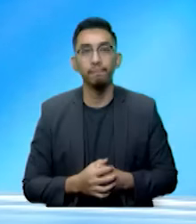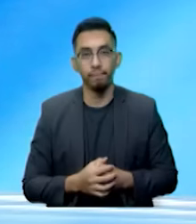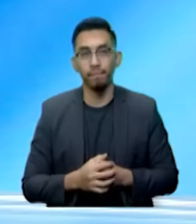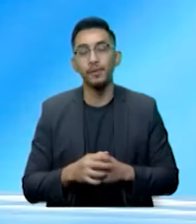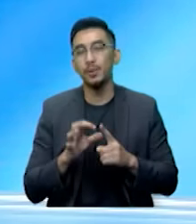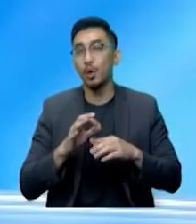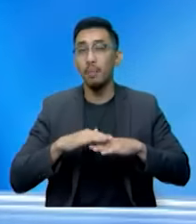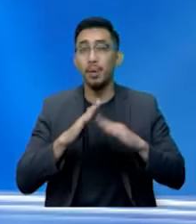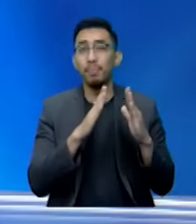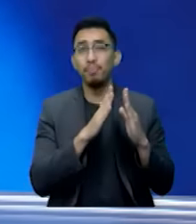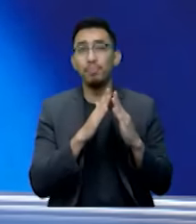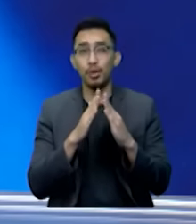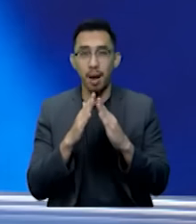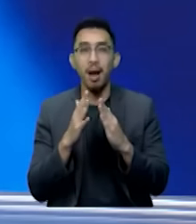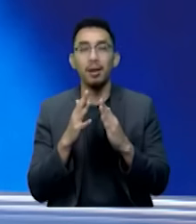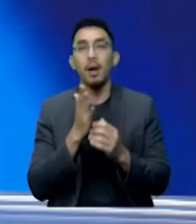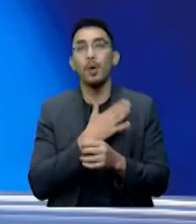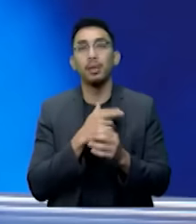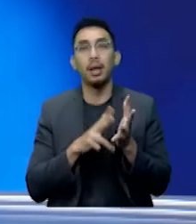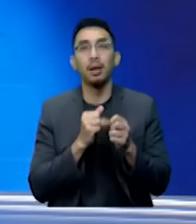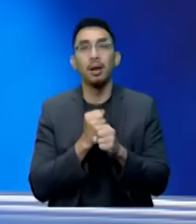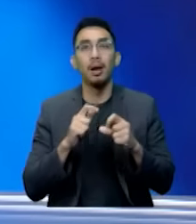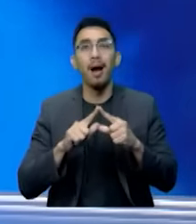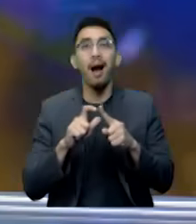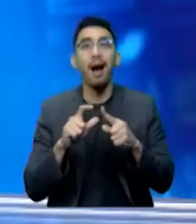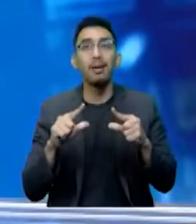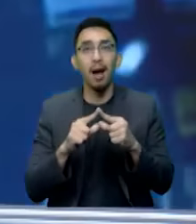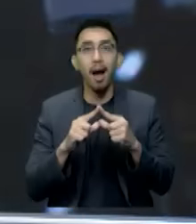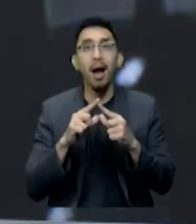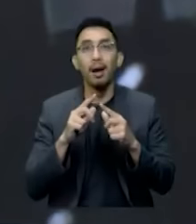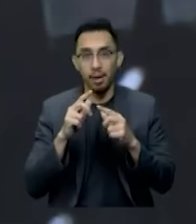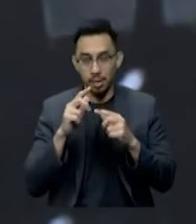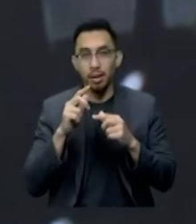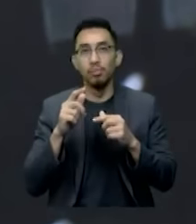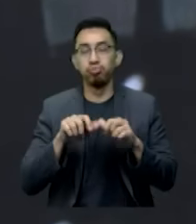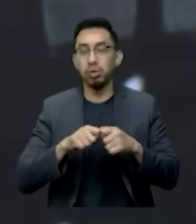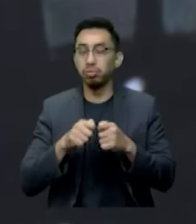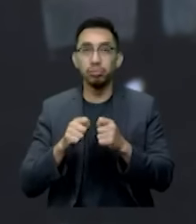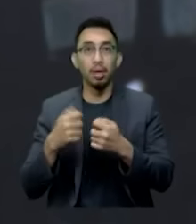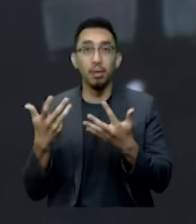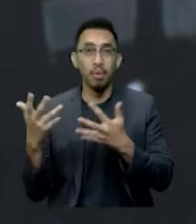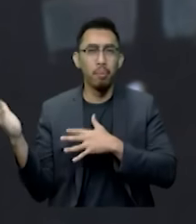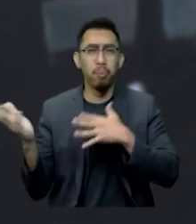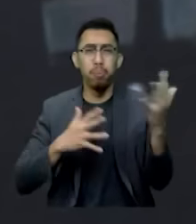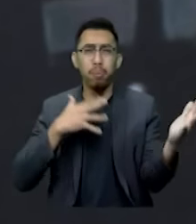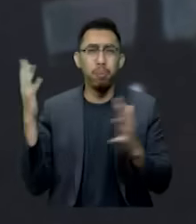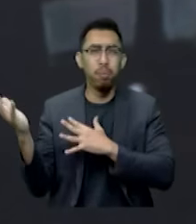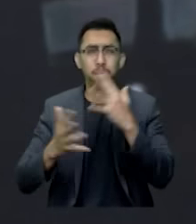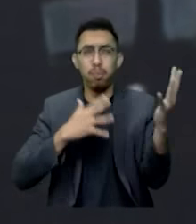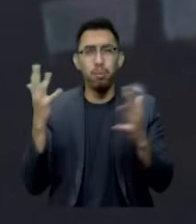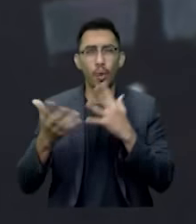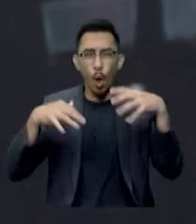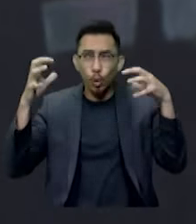Puluhan rumah warga di Kabupaten Ngada, NTT rusak berat dihantam angin puting beliung. Angin kencang datang tiba-tiba saat hujan dan petir.